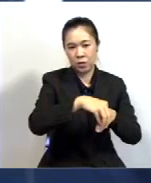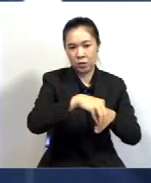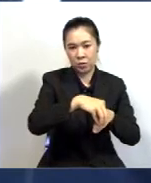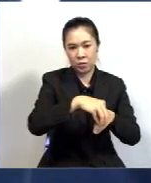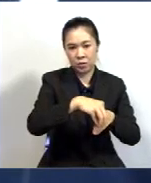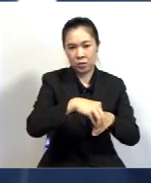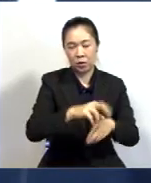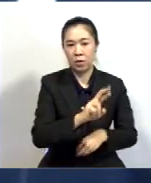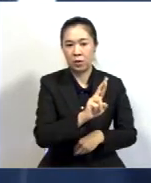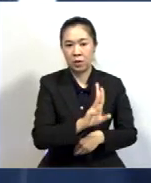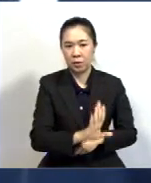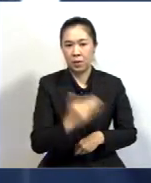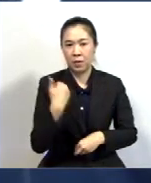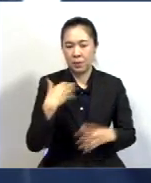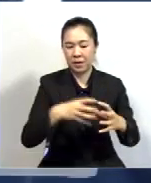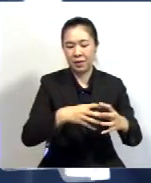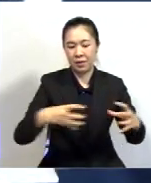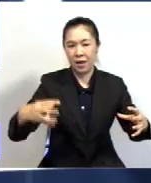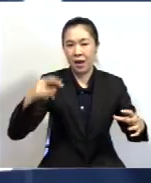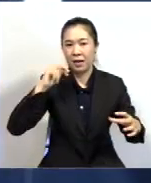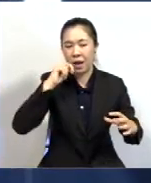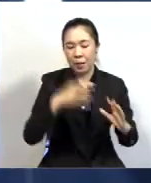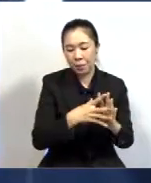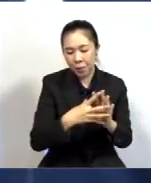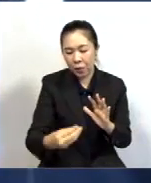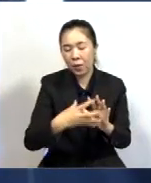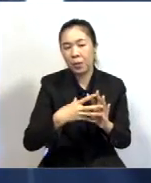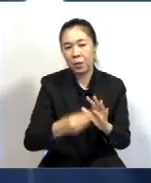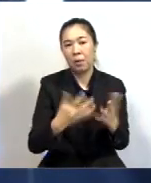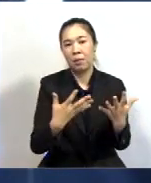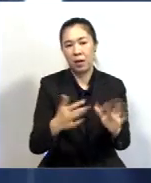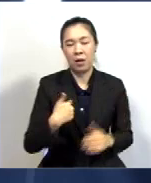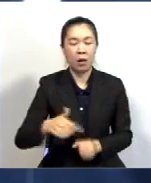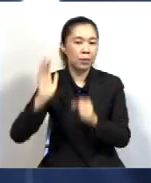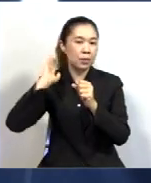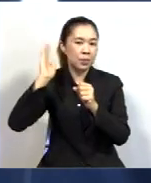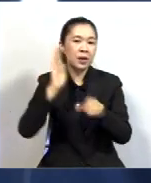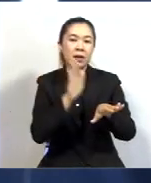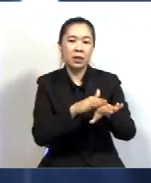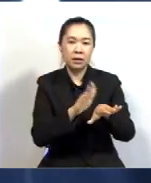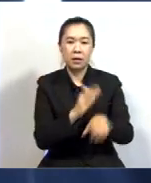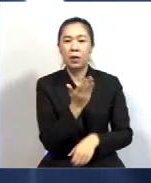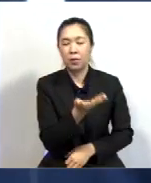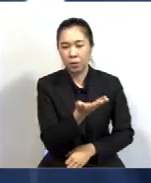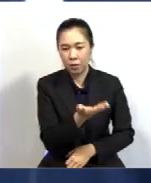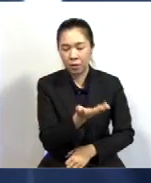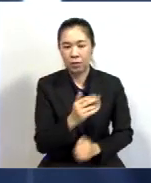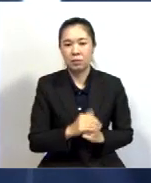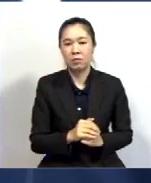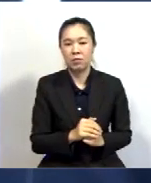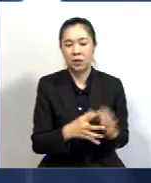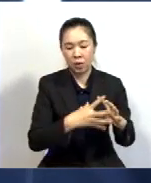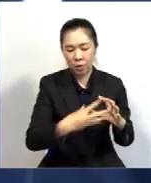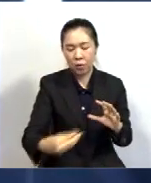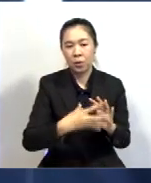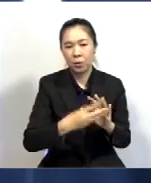บส่งน้ำของเราเนี่ยมีการลักน้ำมากน้อยขนาดไหนซึ่งเราก็ได้ประชาสัมพันธ์ไปแล้วนะฮะว่าขอความอนุเคราะห์นะฮะงดสูบน้ำในช่ว